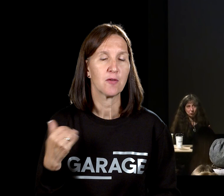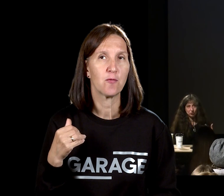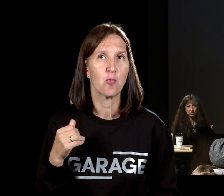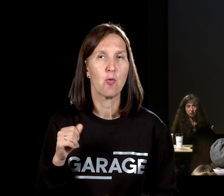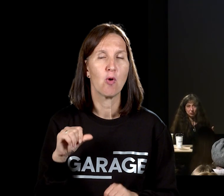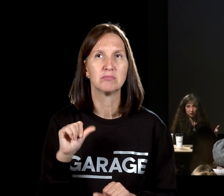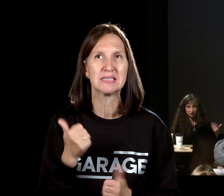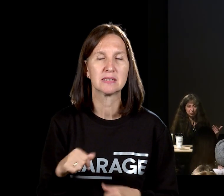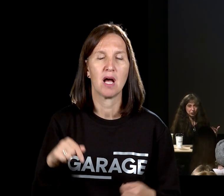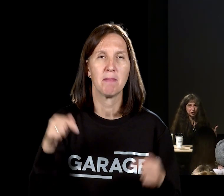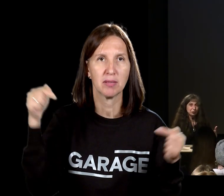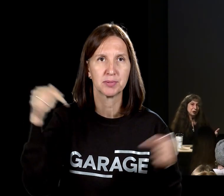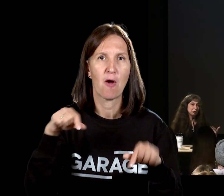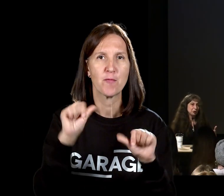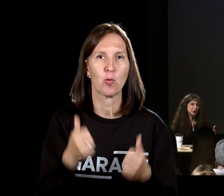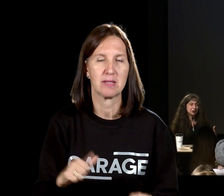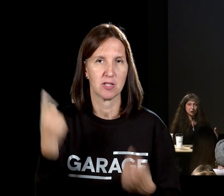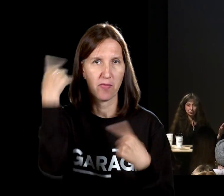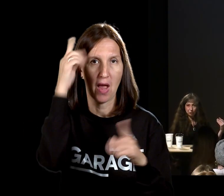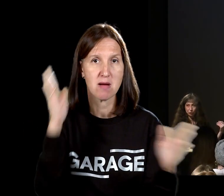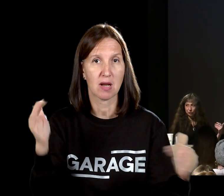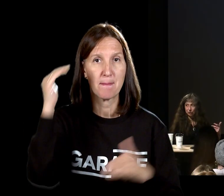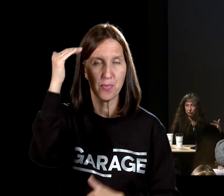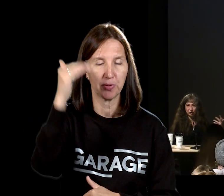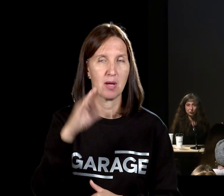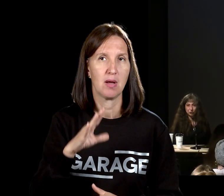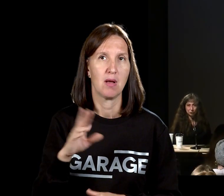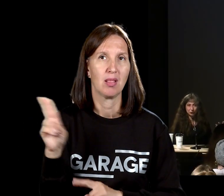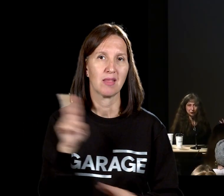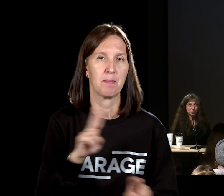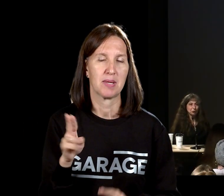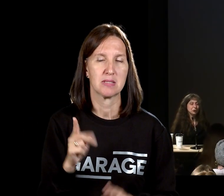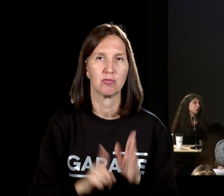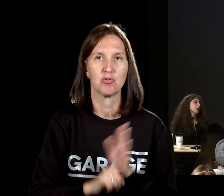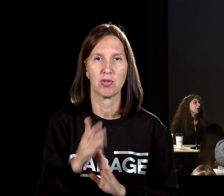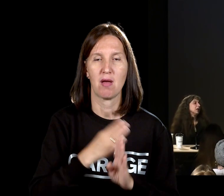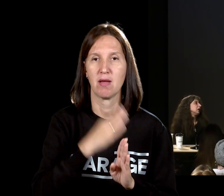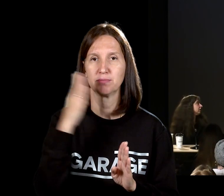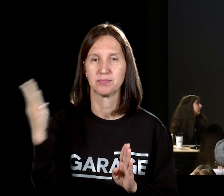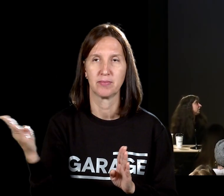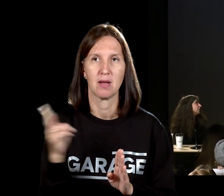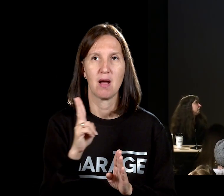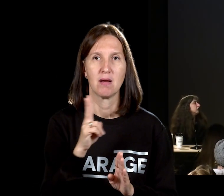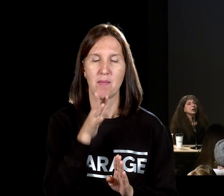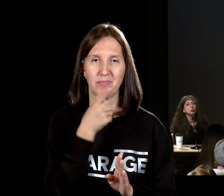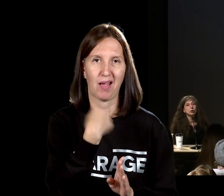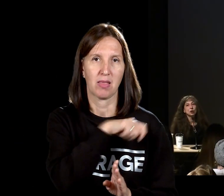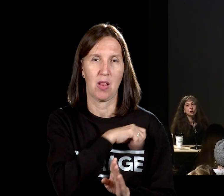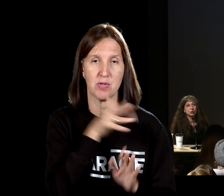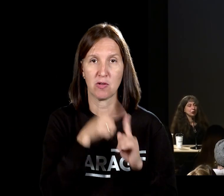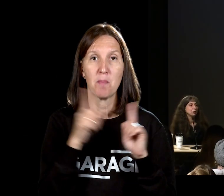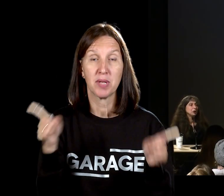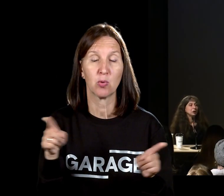фигуративная работа, может быть, как бы самая фигуративная, которую он создавал со времен там, каталонского периода, со времен Фермы, это она же выглядит